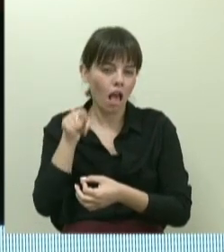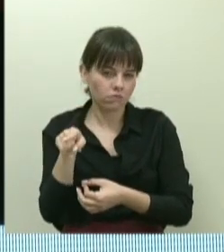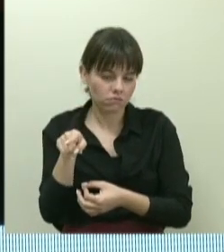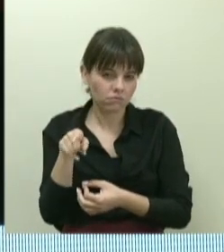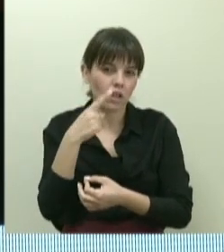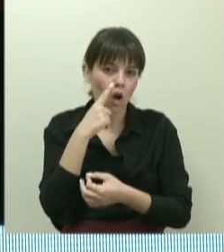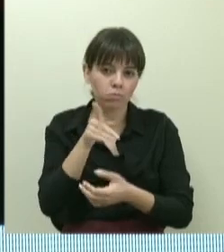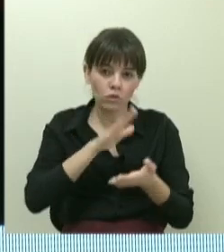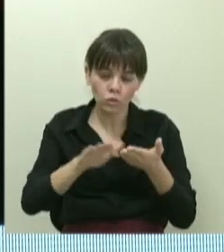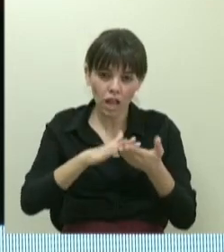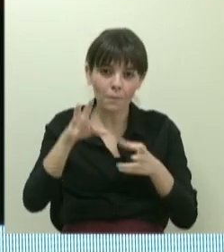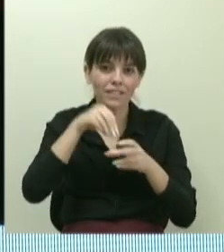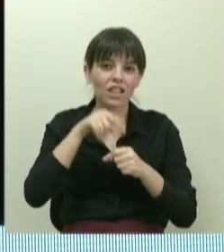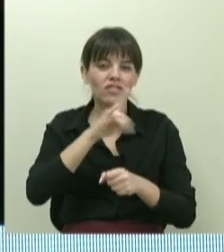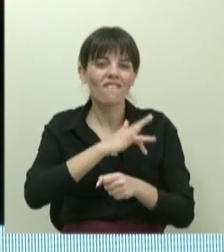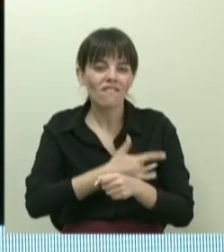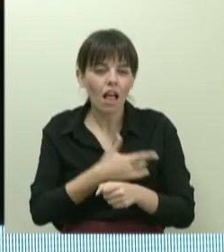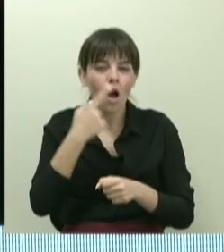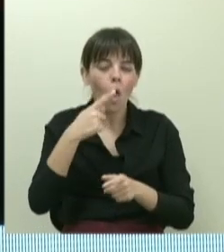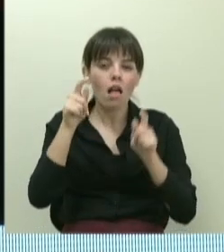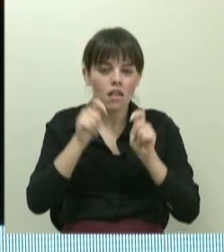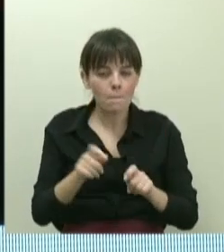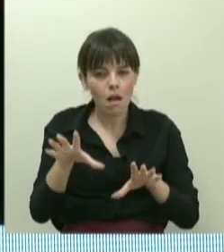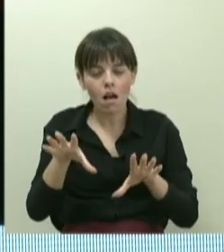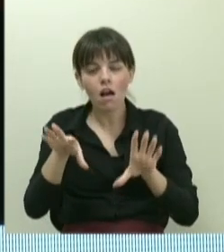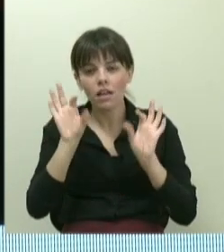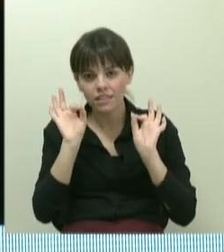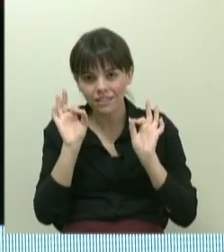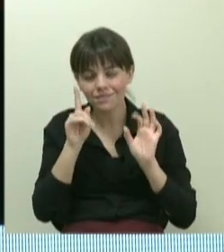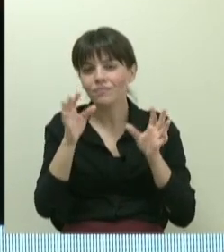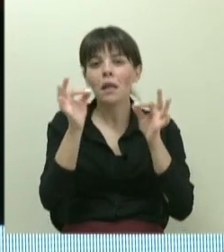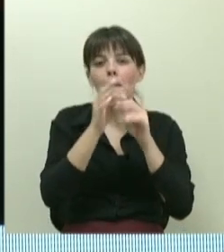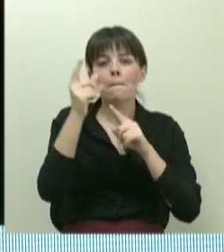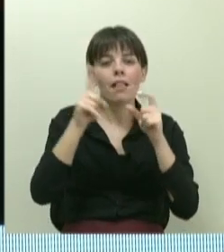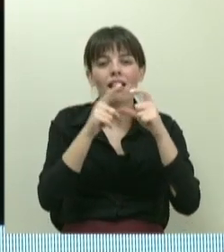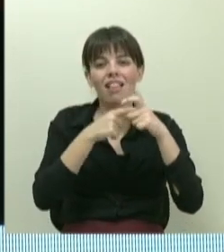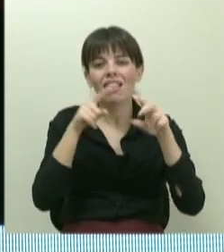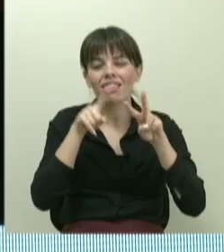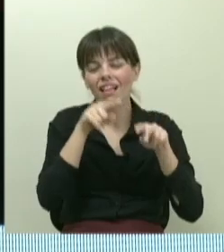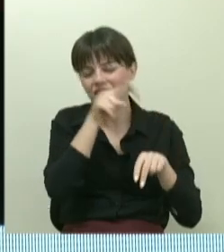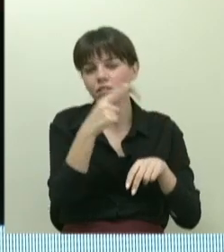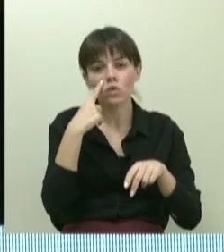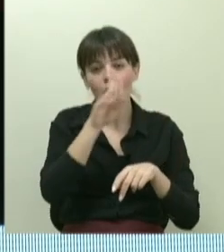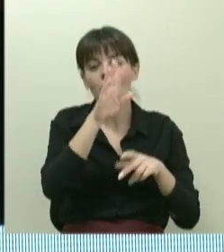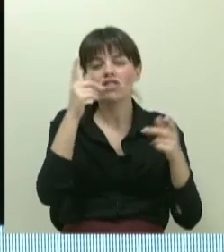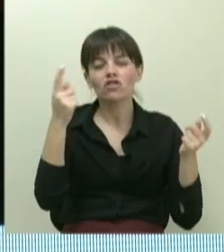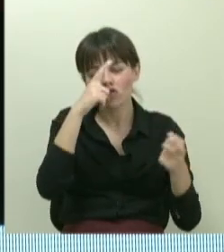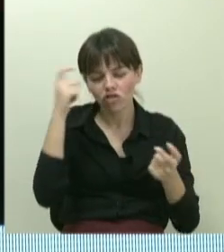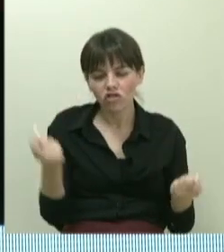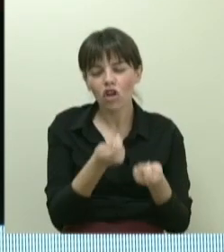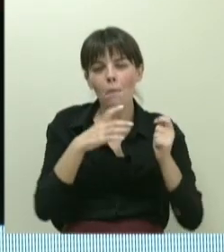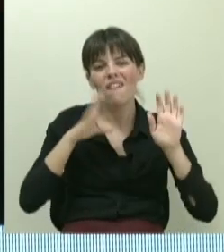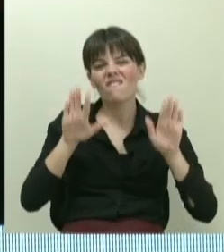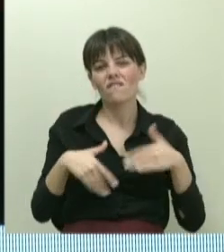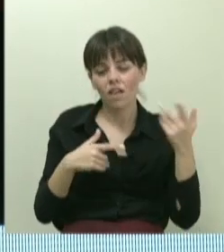bunun düzeltilmesi yolunda fedakarlık yapmaya hazır ve Biden'ın da bu konuda çabaları var. Çünkü bu